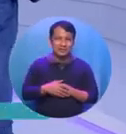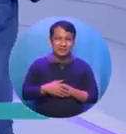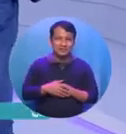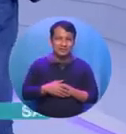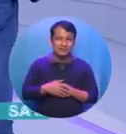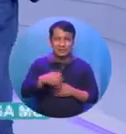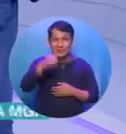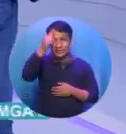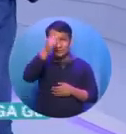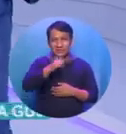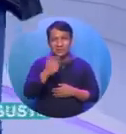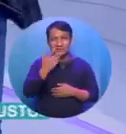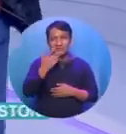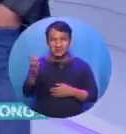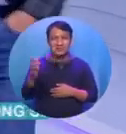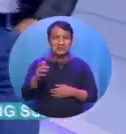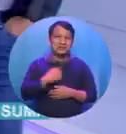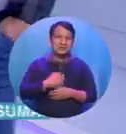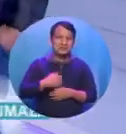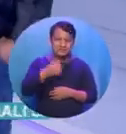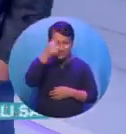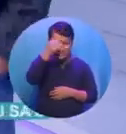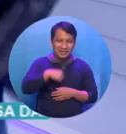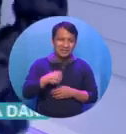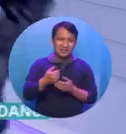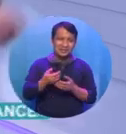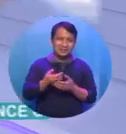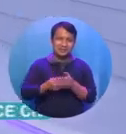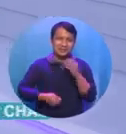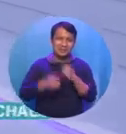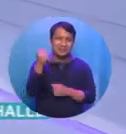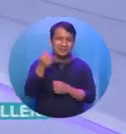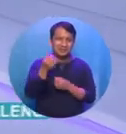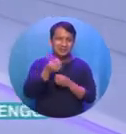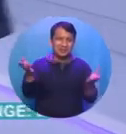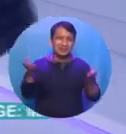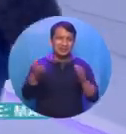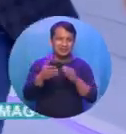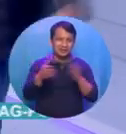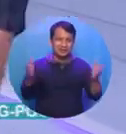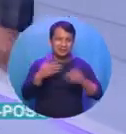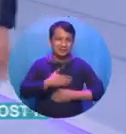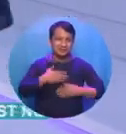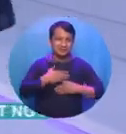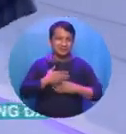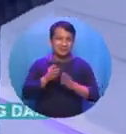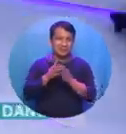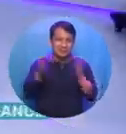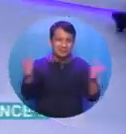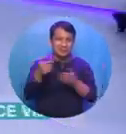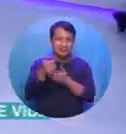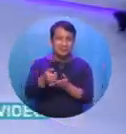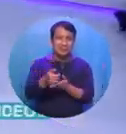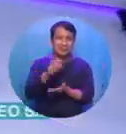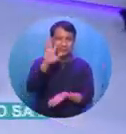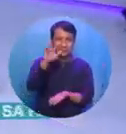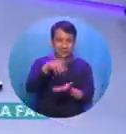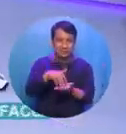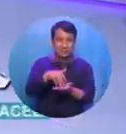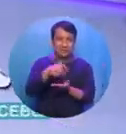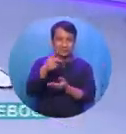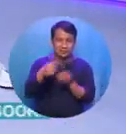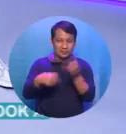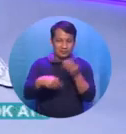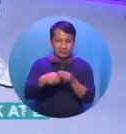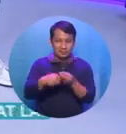sa sarap, pasensya na. Okay, panalo na agad. Yan ang gusto ko, yan, masaya. Okay, 5,000